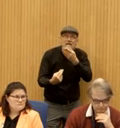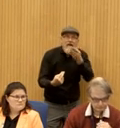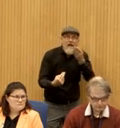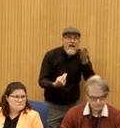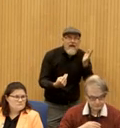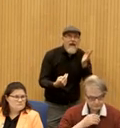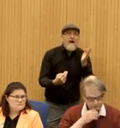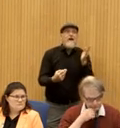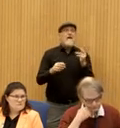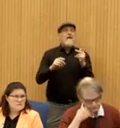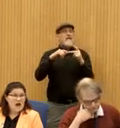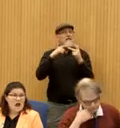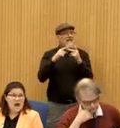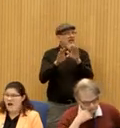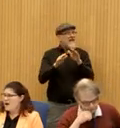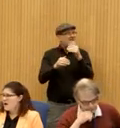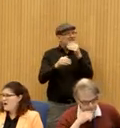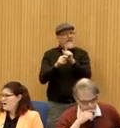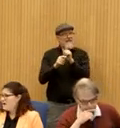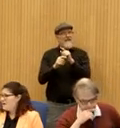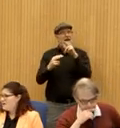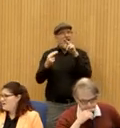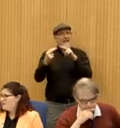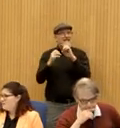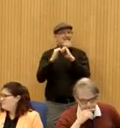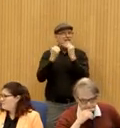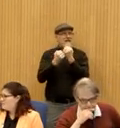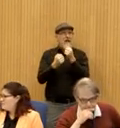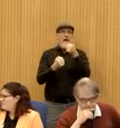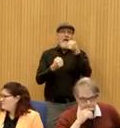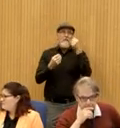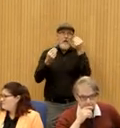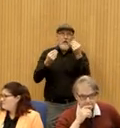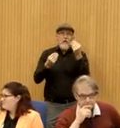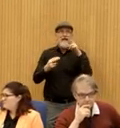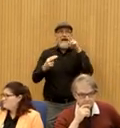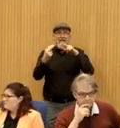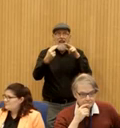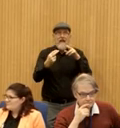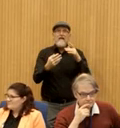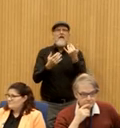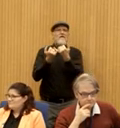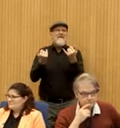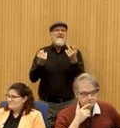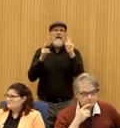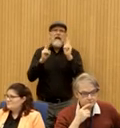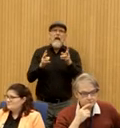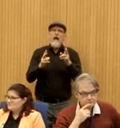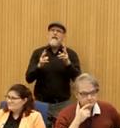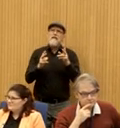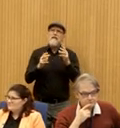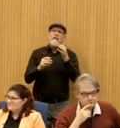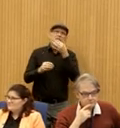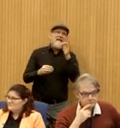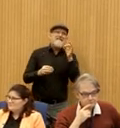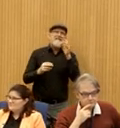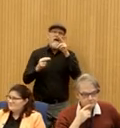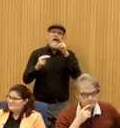das Dreieck der Gemeinsamkeiten zum gemeinsamen Kennenlernen und anschließend eine Auswertung des Dreiecks der